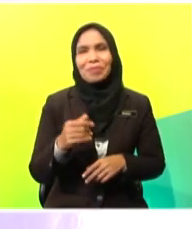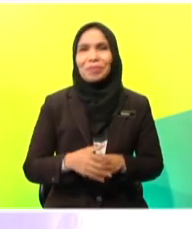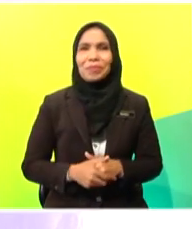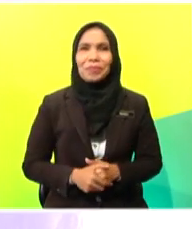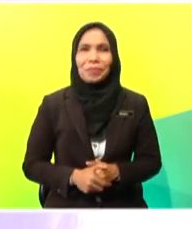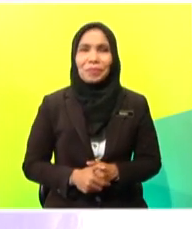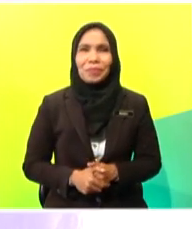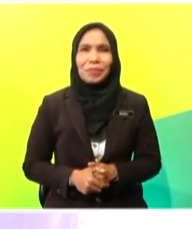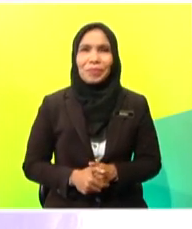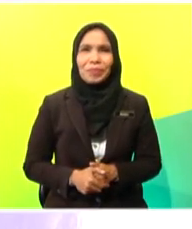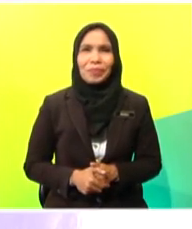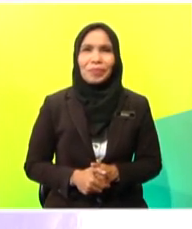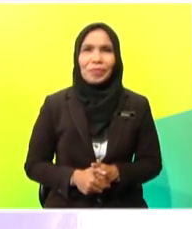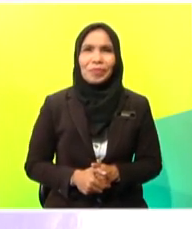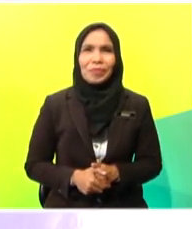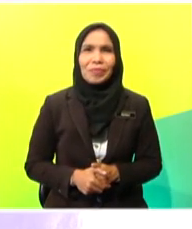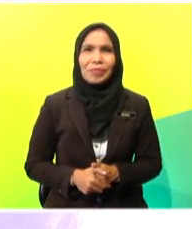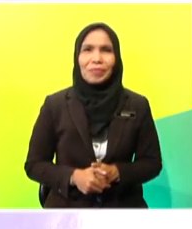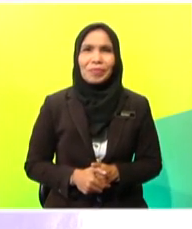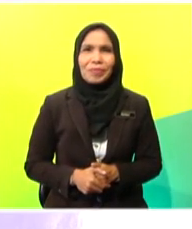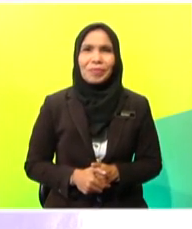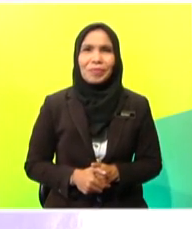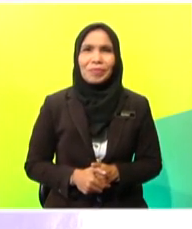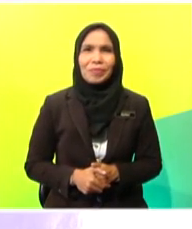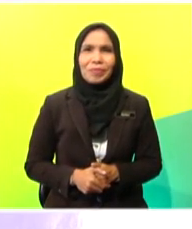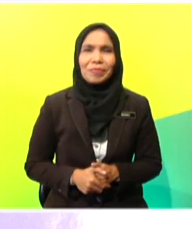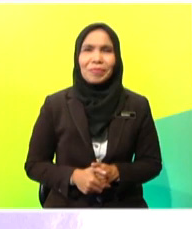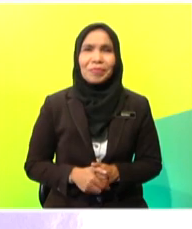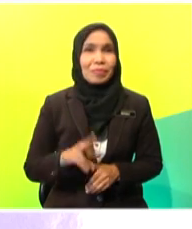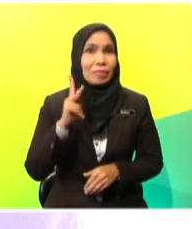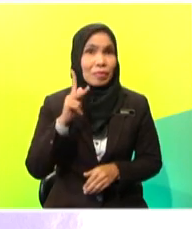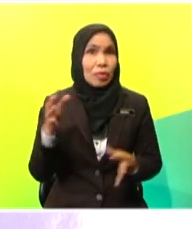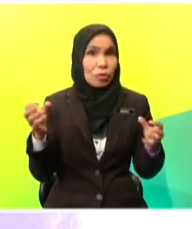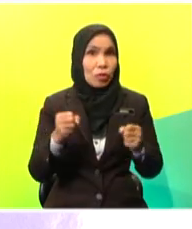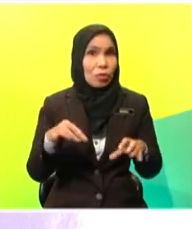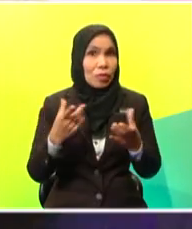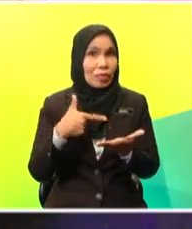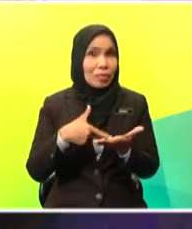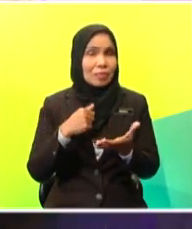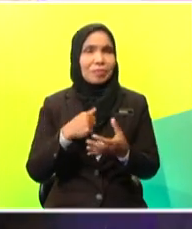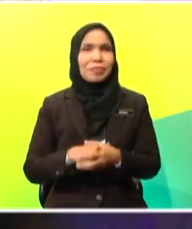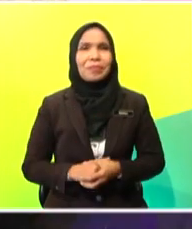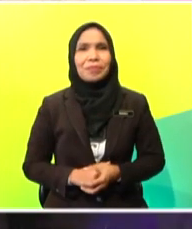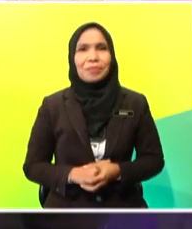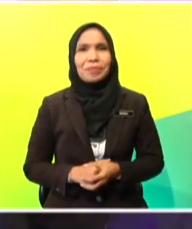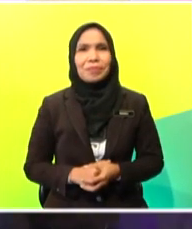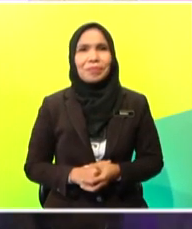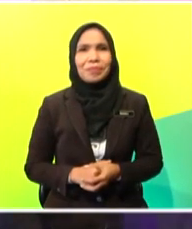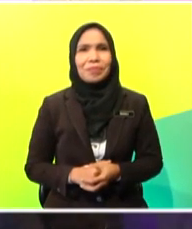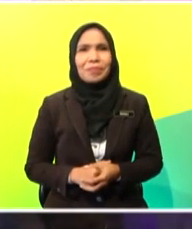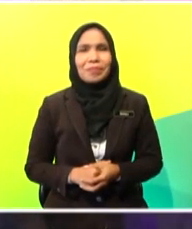Yes remaja lagi ke Oce guna aja saya lagi Bolehkah masakannya banyak lagi